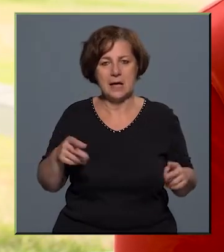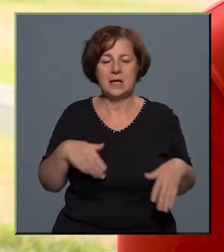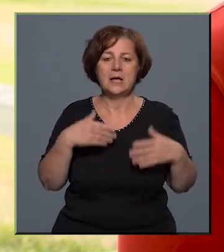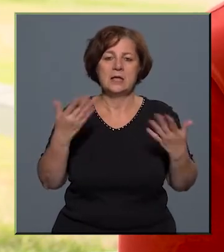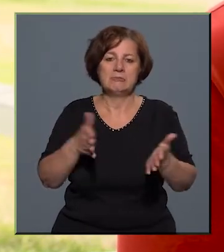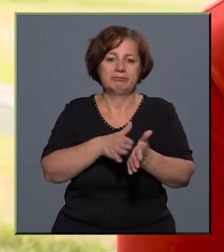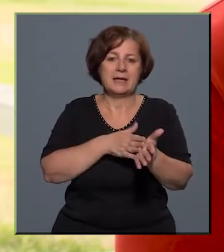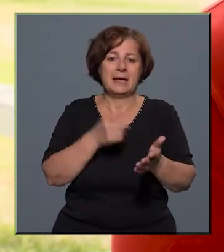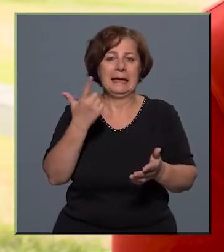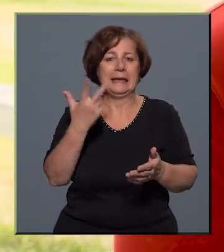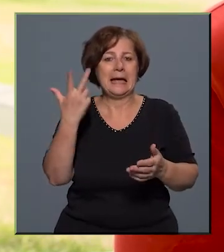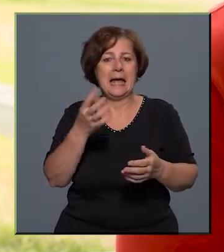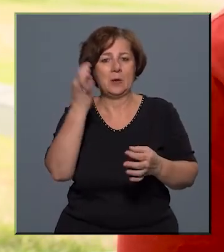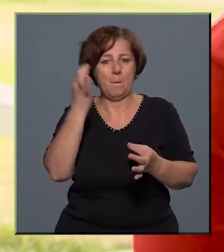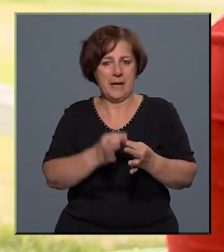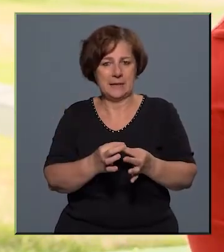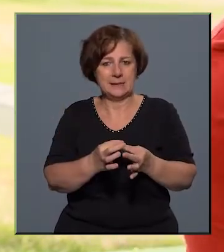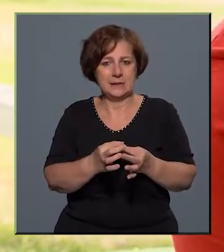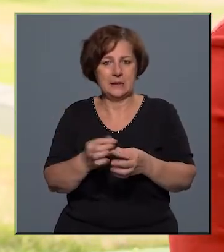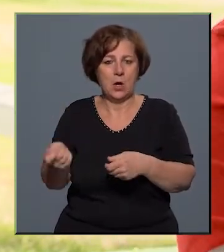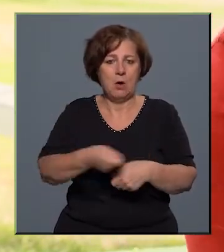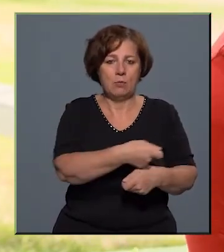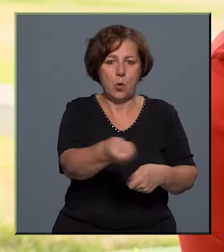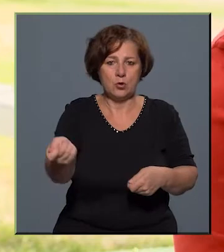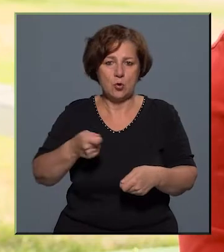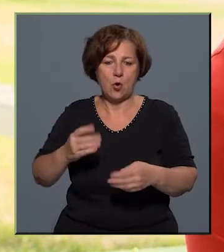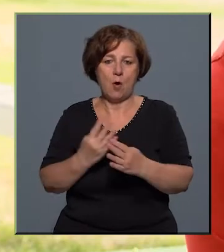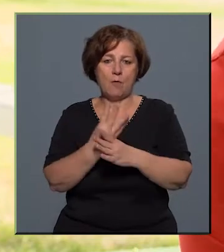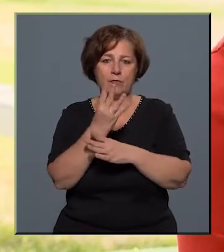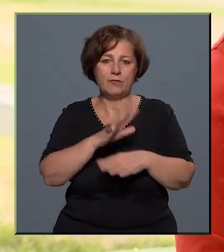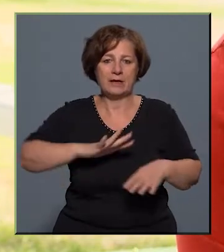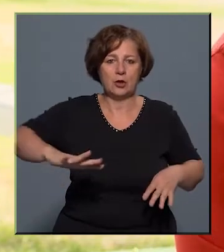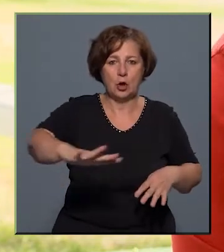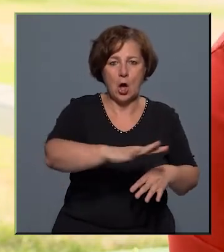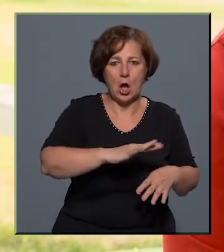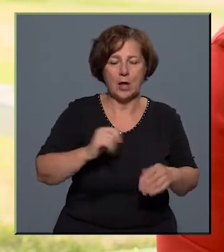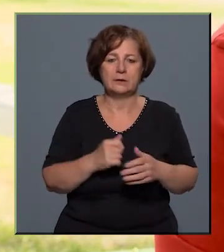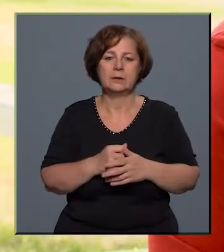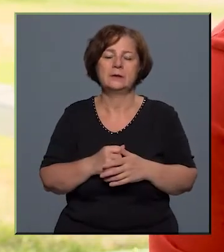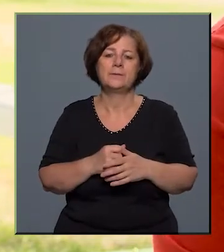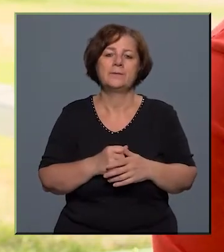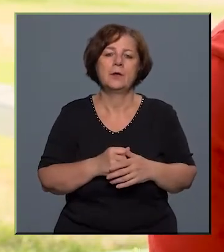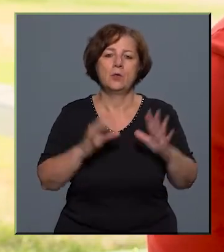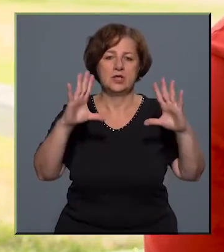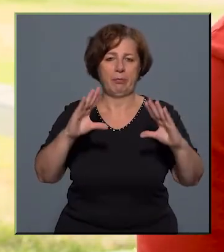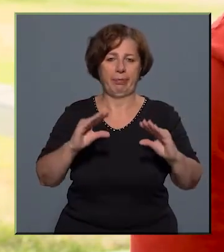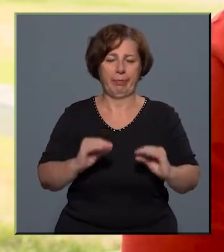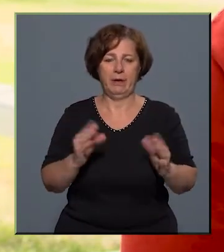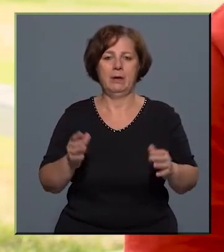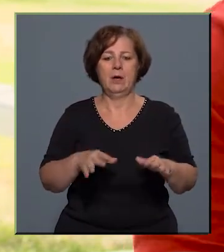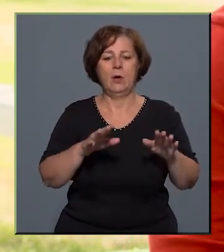háznál, hogy fogom és 2-3 percig föllocsolom a füvet vagy a talajt, úgyis egy részét